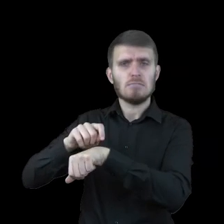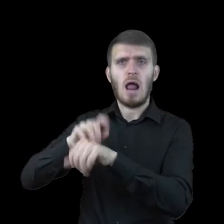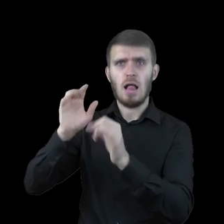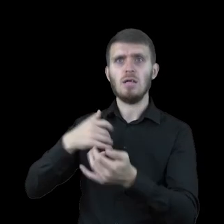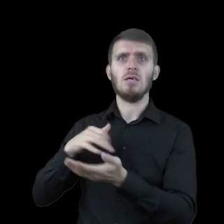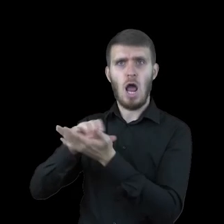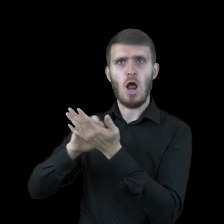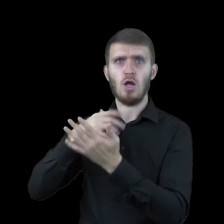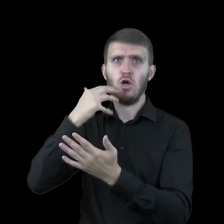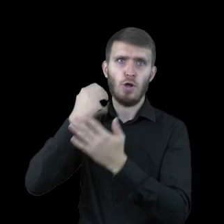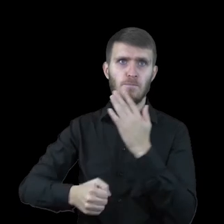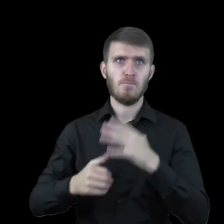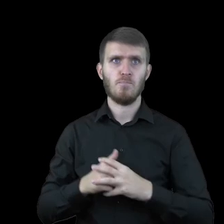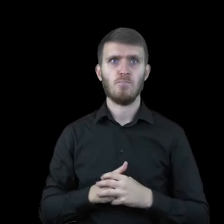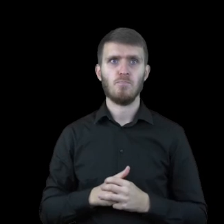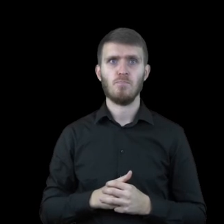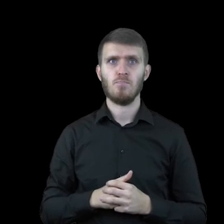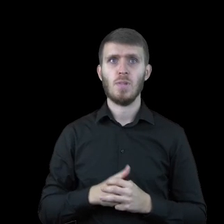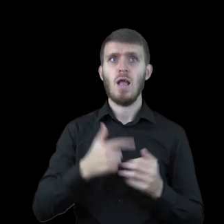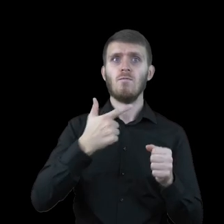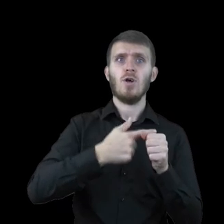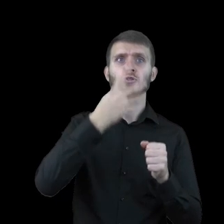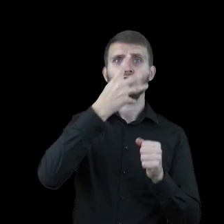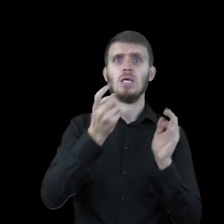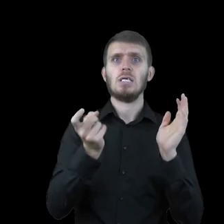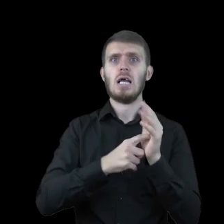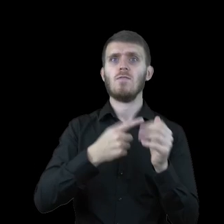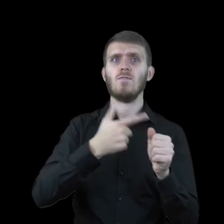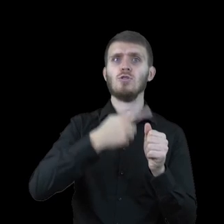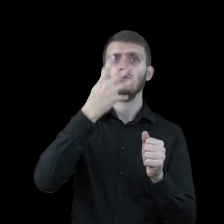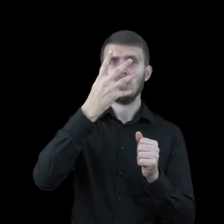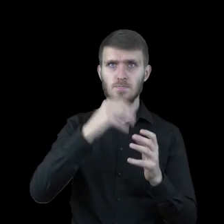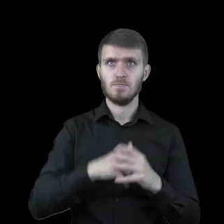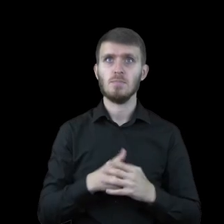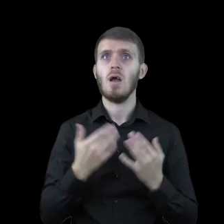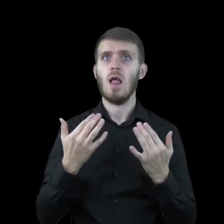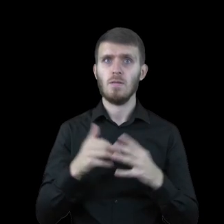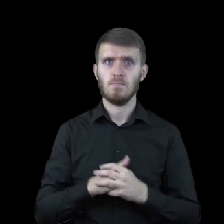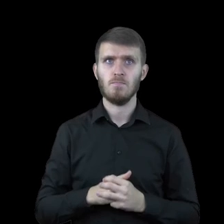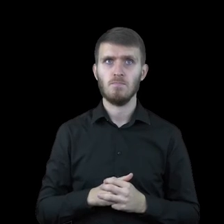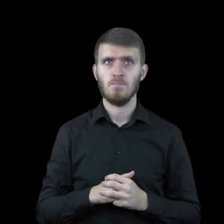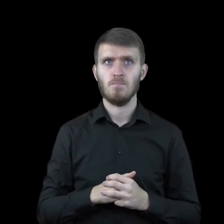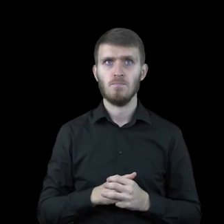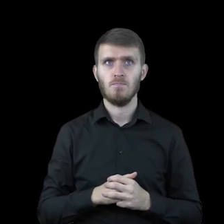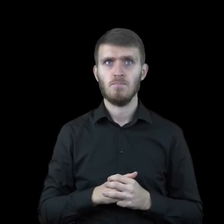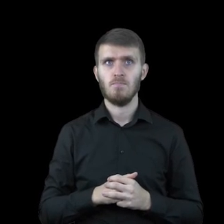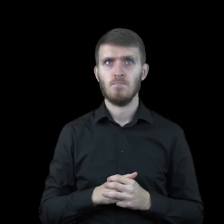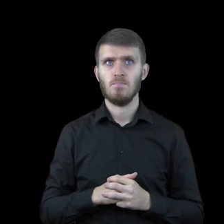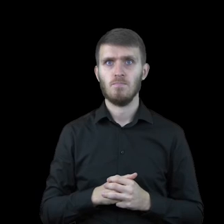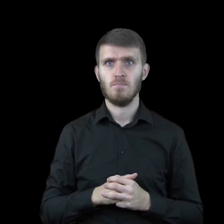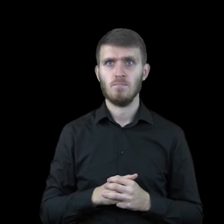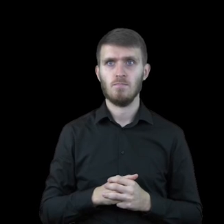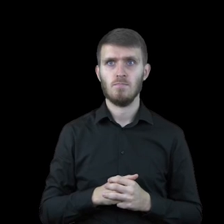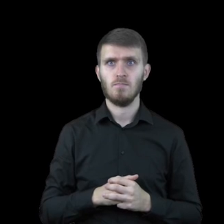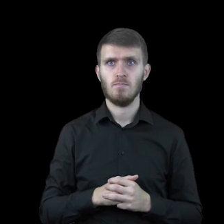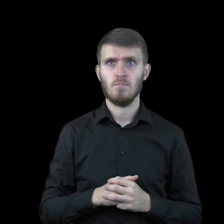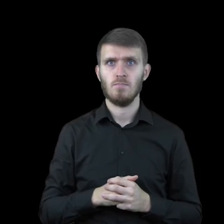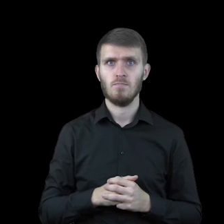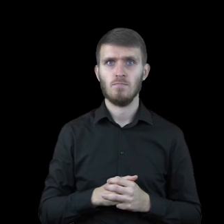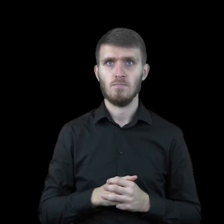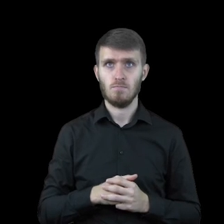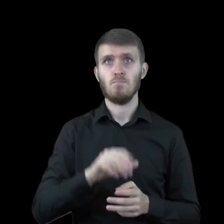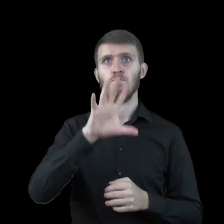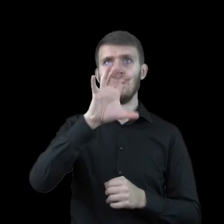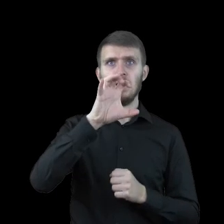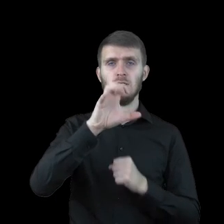mógłbym skorzystać z kalkulatora i właśnie tak zrobię, ponieważ nie chcę tutaj tracić czasu. 24 razy